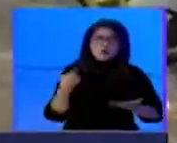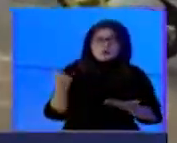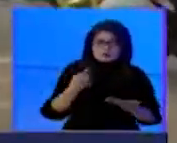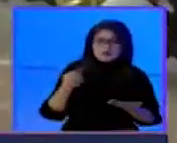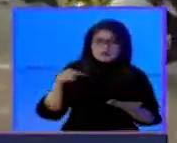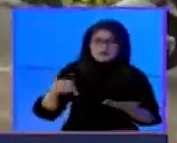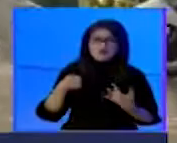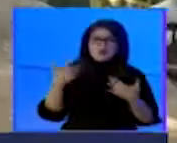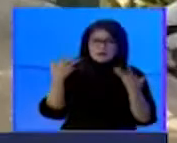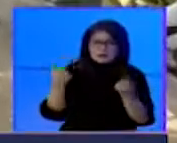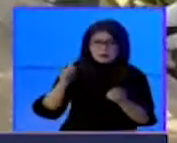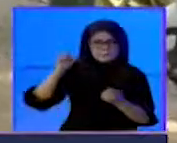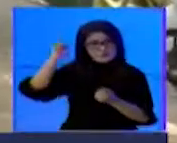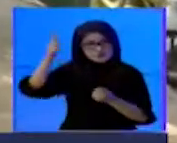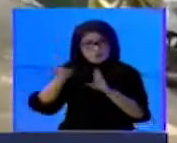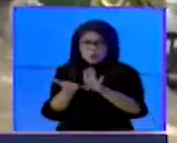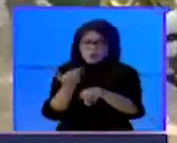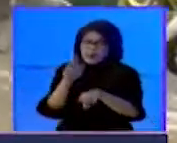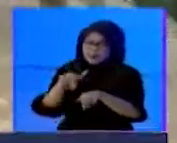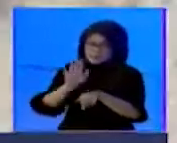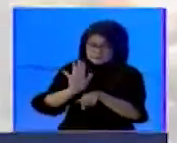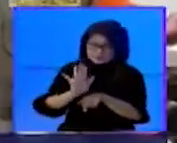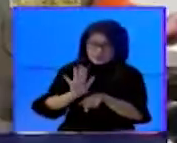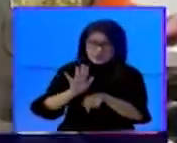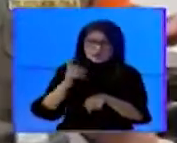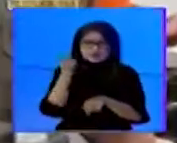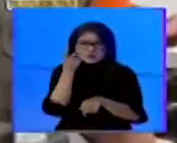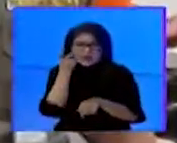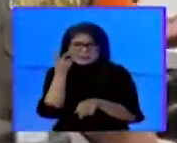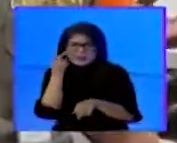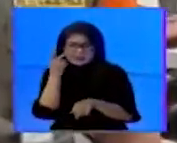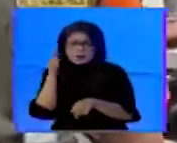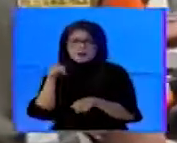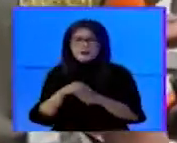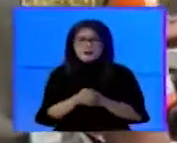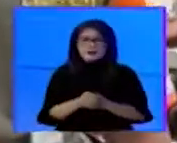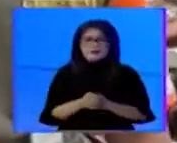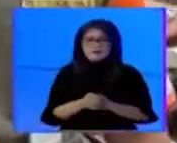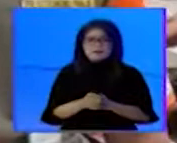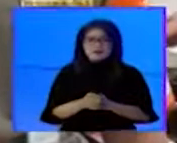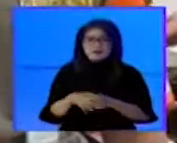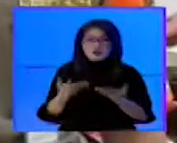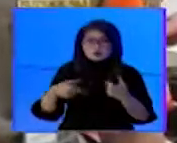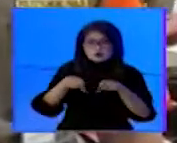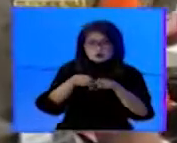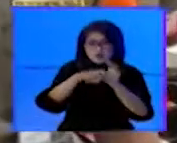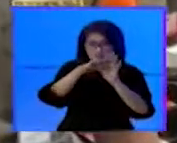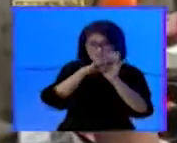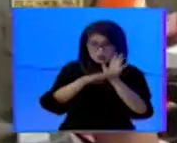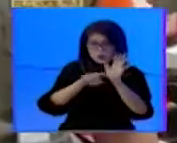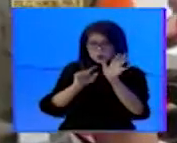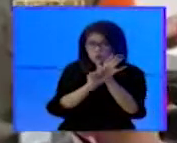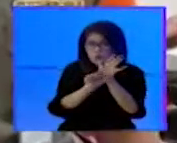depan lebih menjaganya, Pak, agar lebih baik. Pergub 79 tahun 2020, penggunaan masker